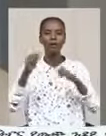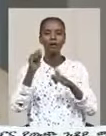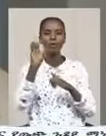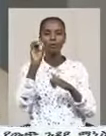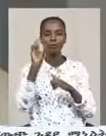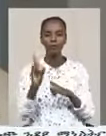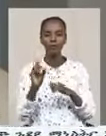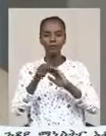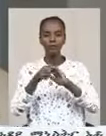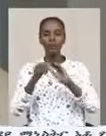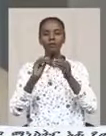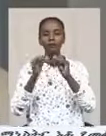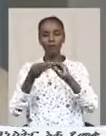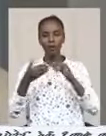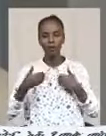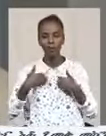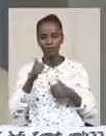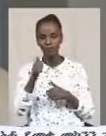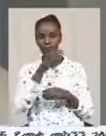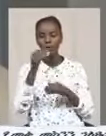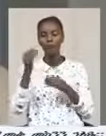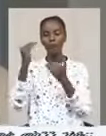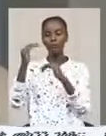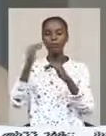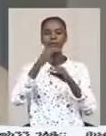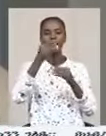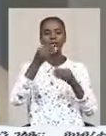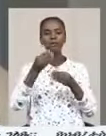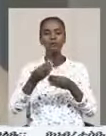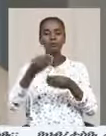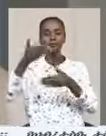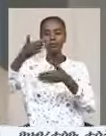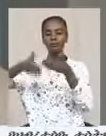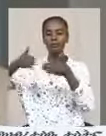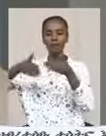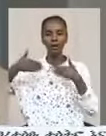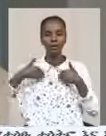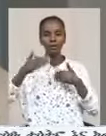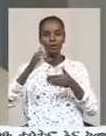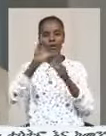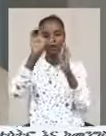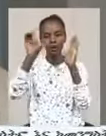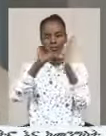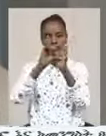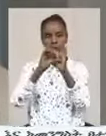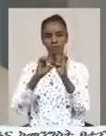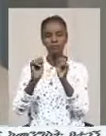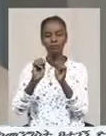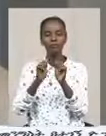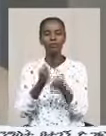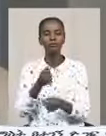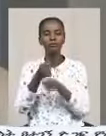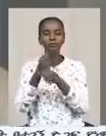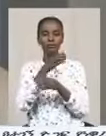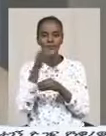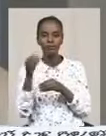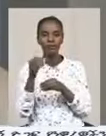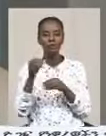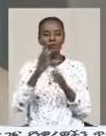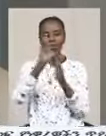የራሱ ወሰንና አዋሳኝና ድንበር አለው። እንደዚሁም ደግሞ በካርታ የተደገፈ በአየር በረራ የተካሄደ